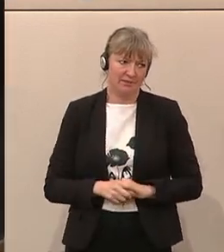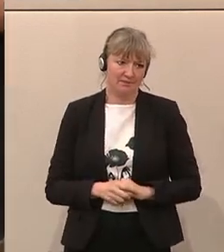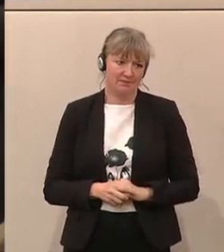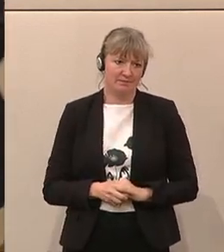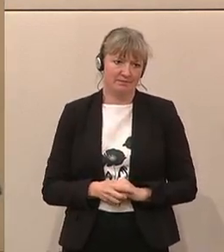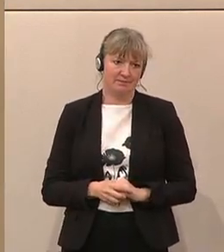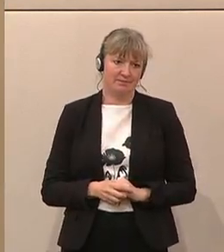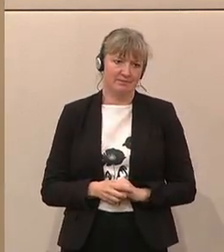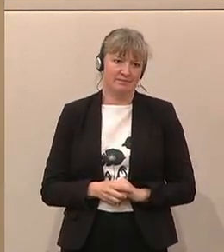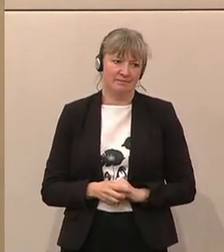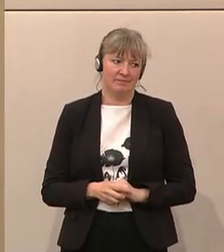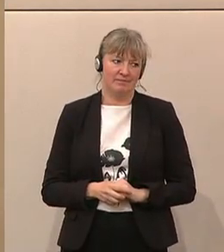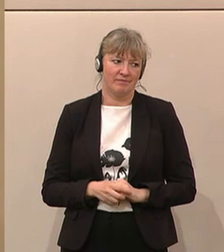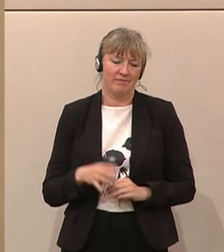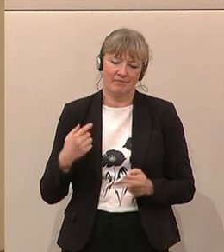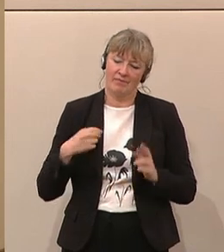Und ich hoffe,